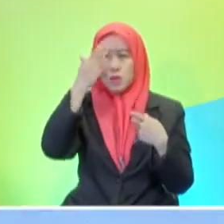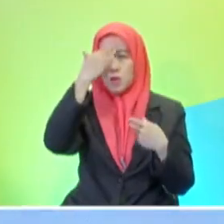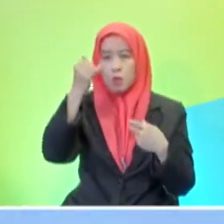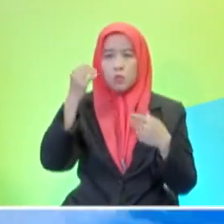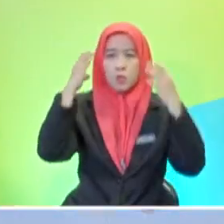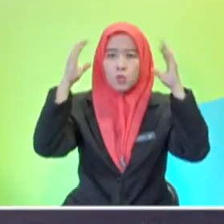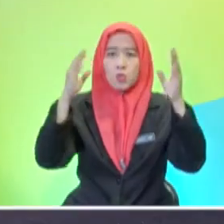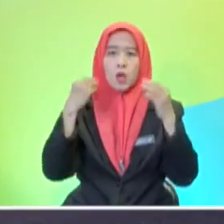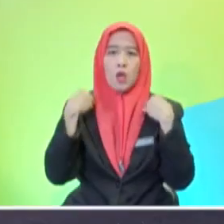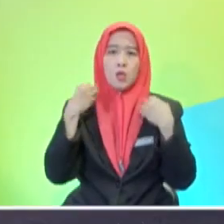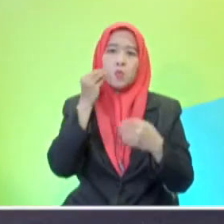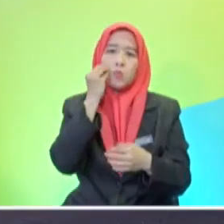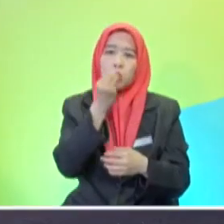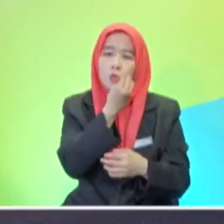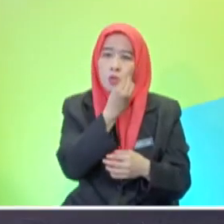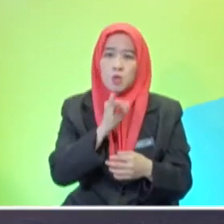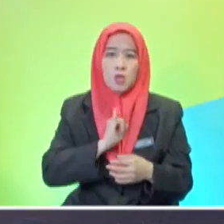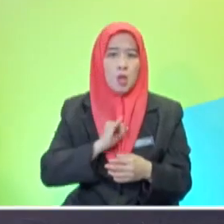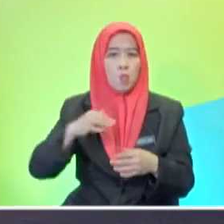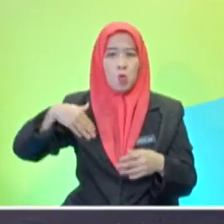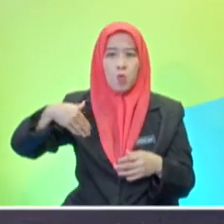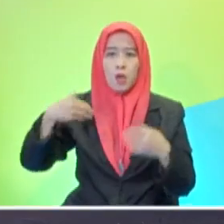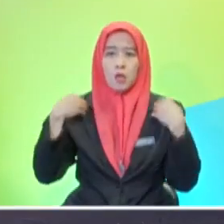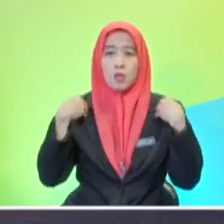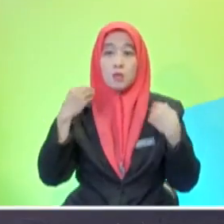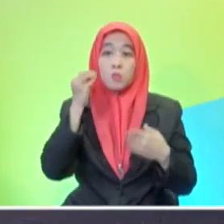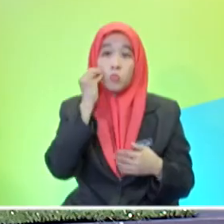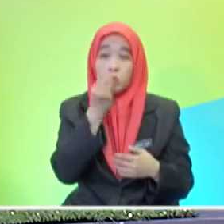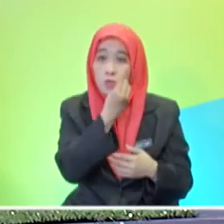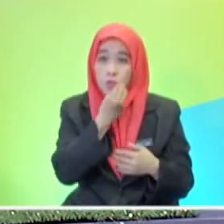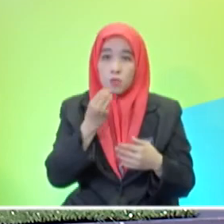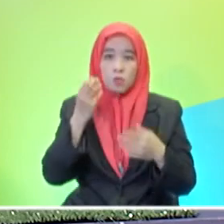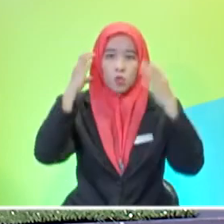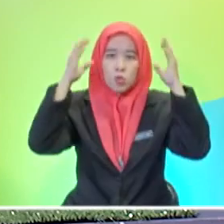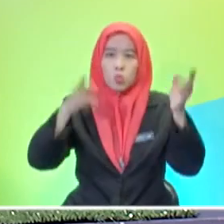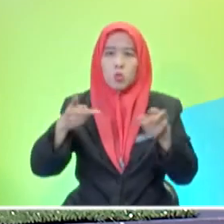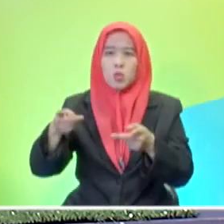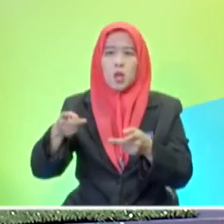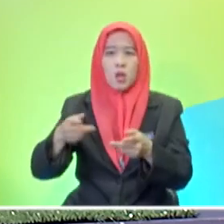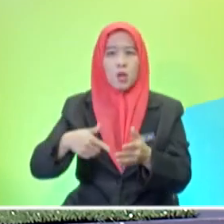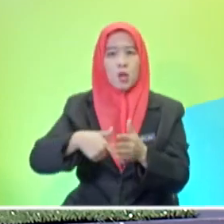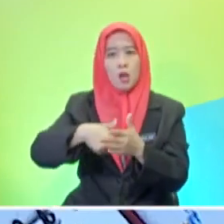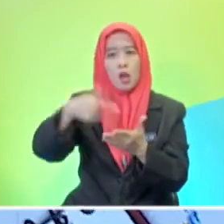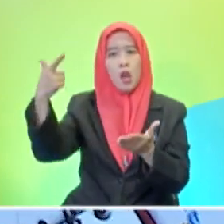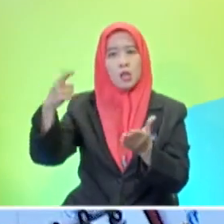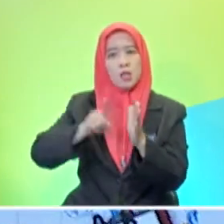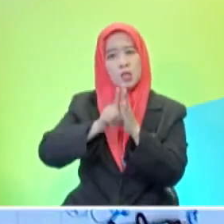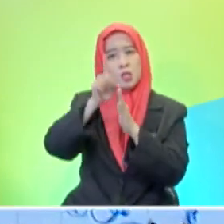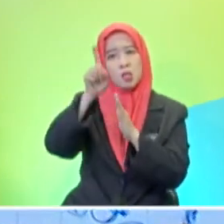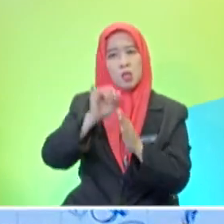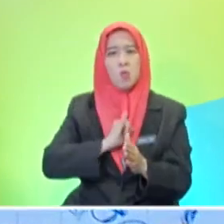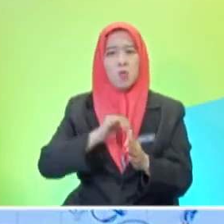berbunga? Saya punya belum ada bunga. Dan cikgu punya macam lagi tinggi dan besar. Saya punya rendah aja